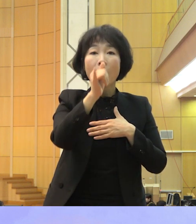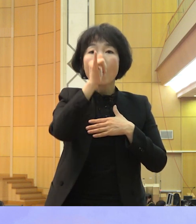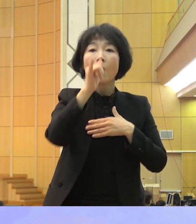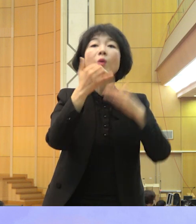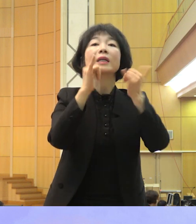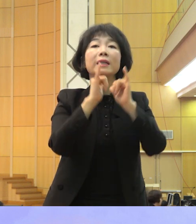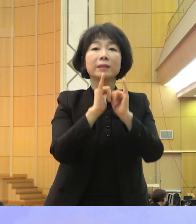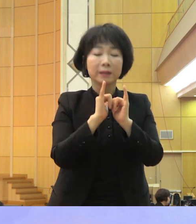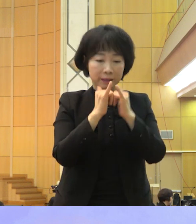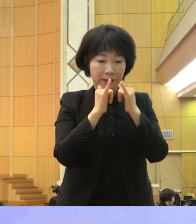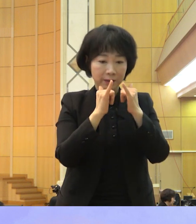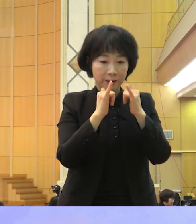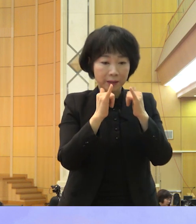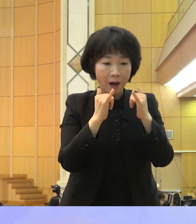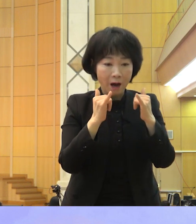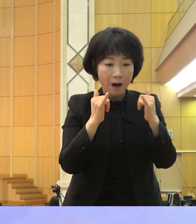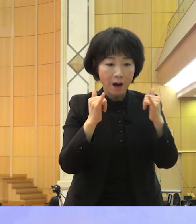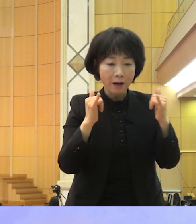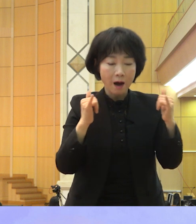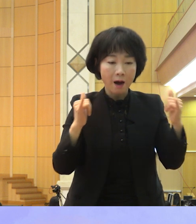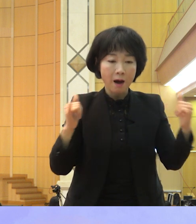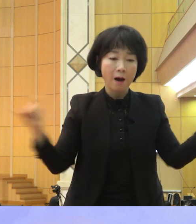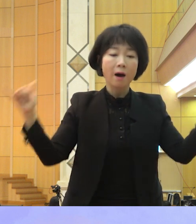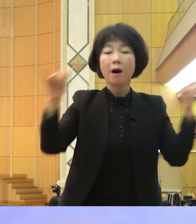사람들은 복 있는